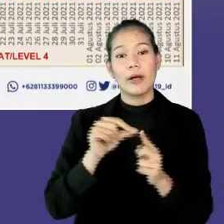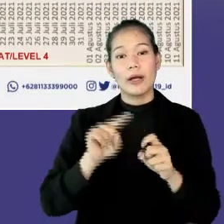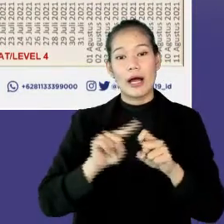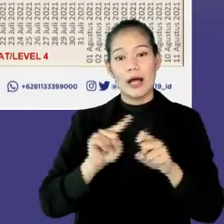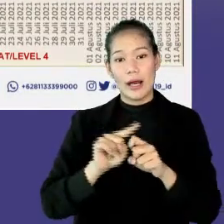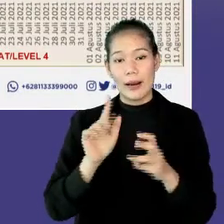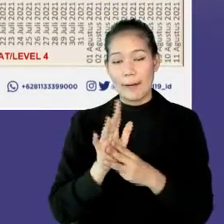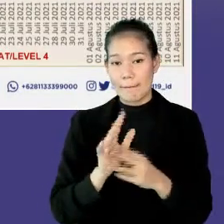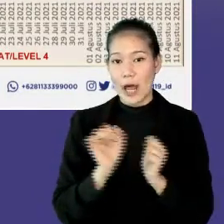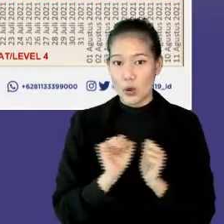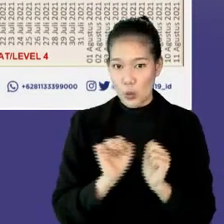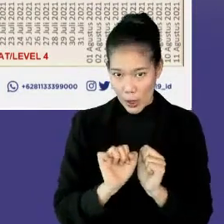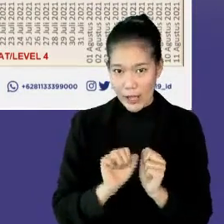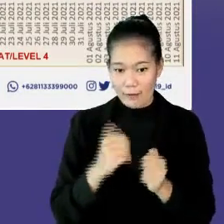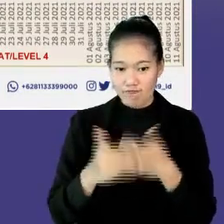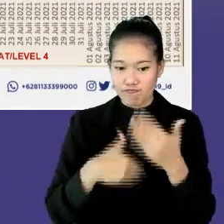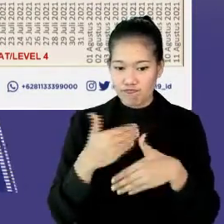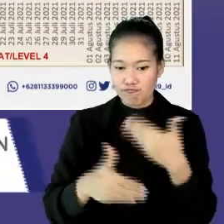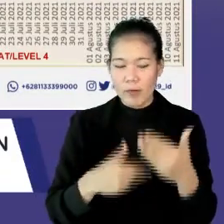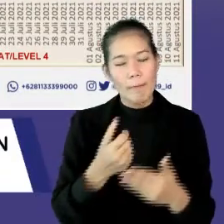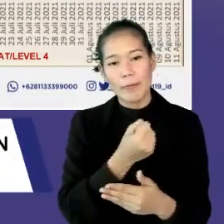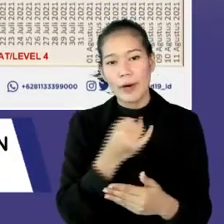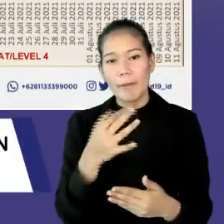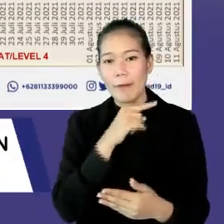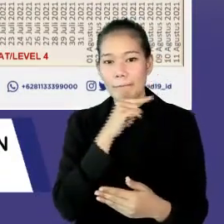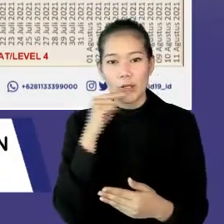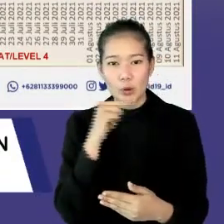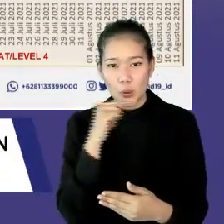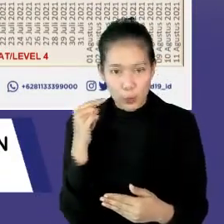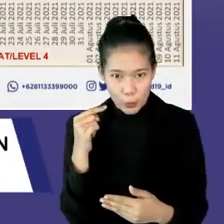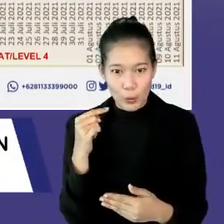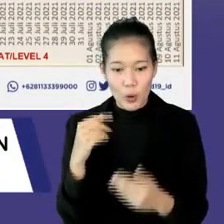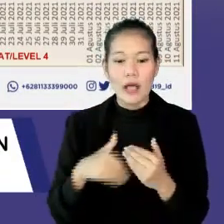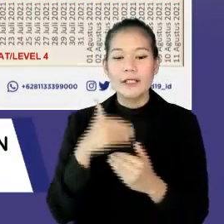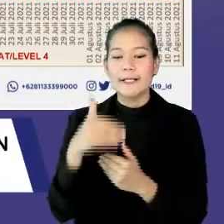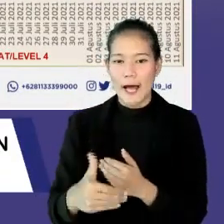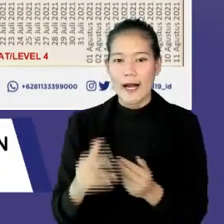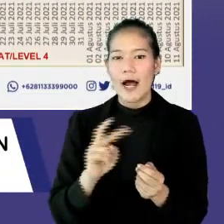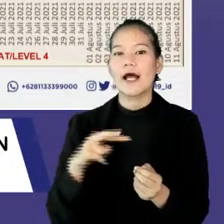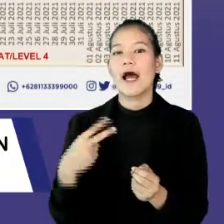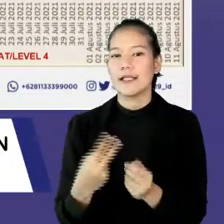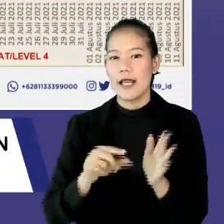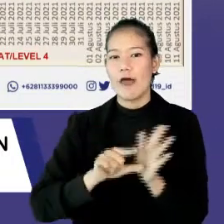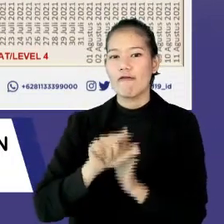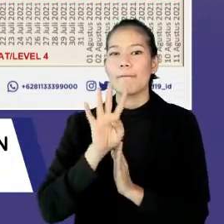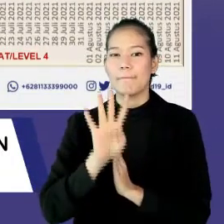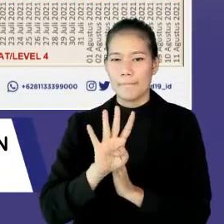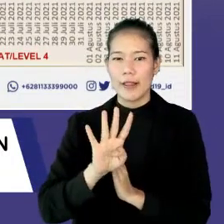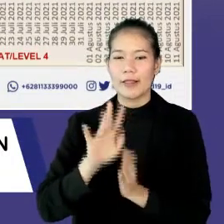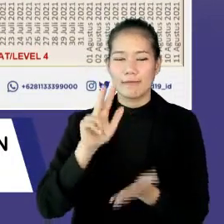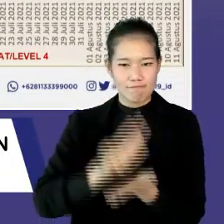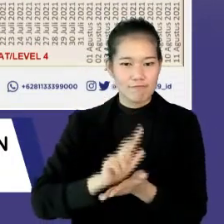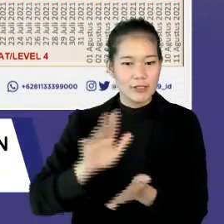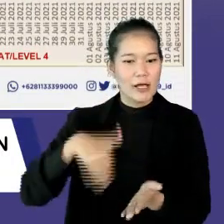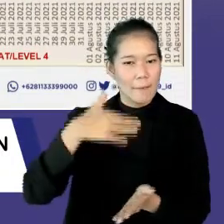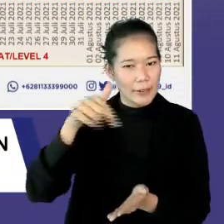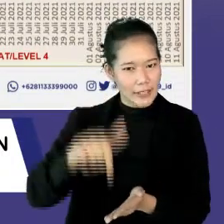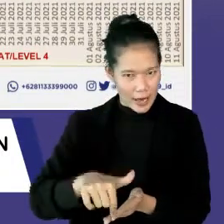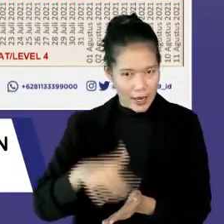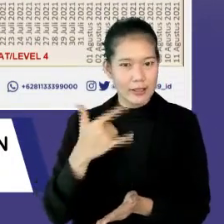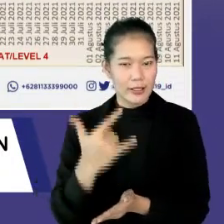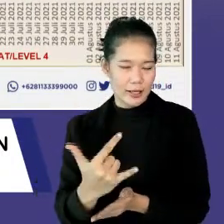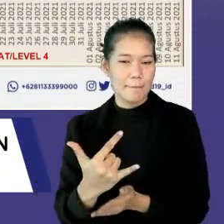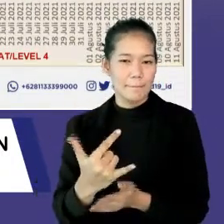darurat, kemudian berjalan selama beberapa pekan, kita sebut lagi PPKM level 4, masih berlangsung sampai dengan sekarang untuk terutama di